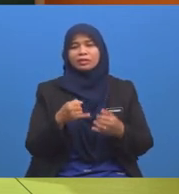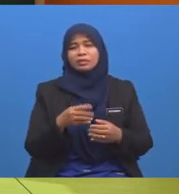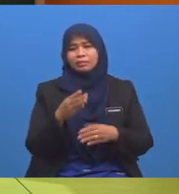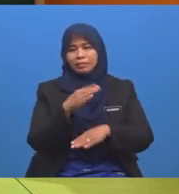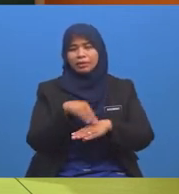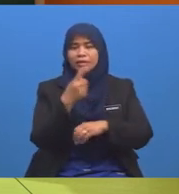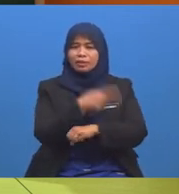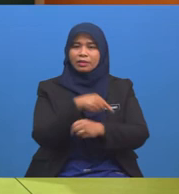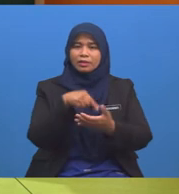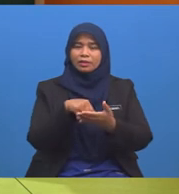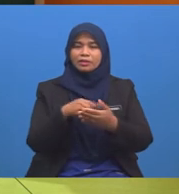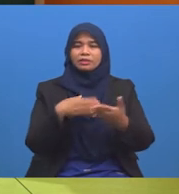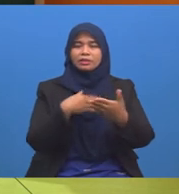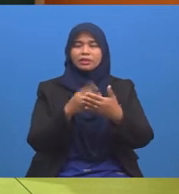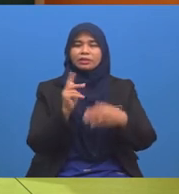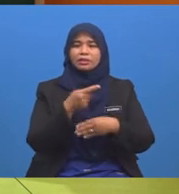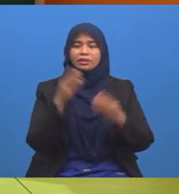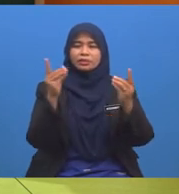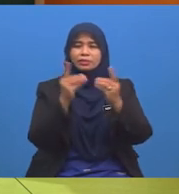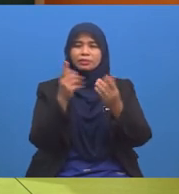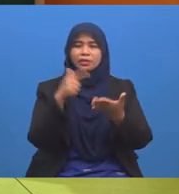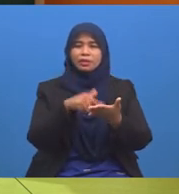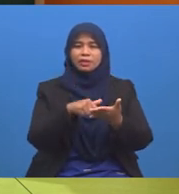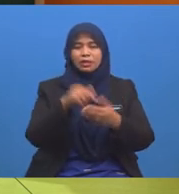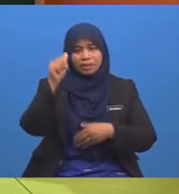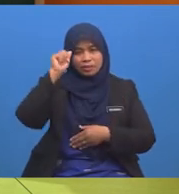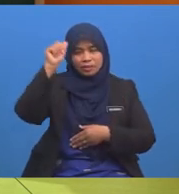pembelajaran kita pada hari ini. Sehingga kita berjumpa lagi.